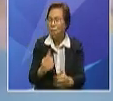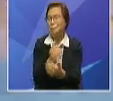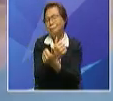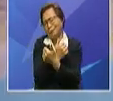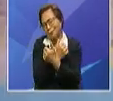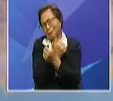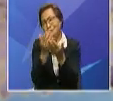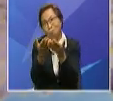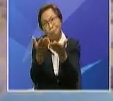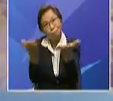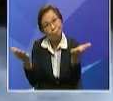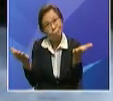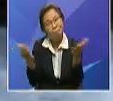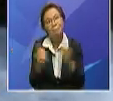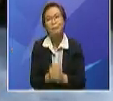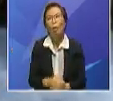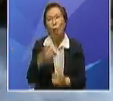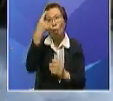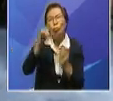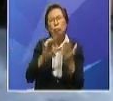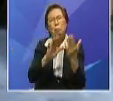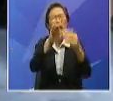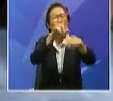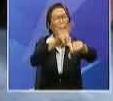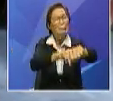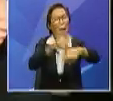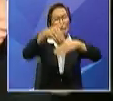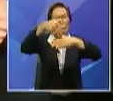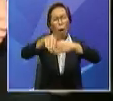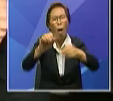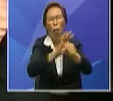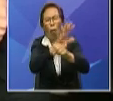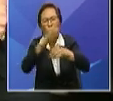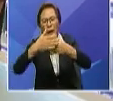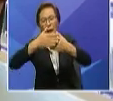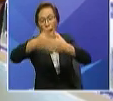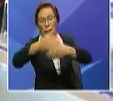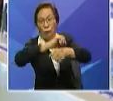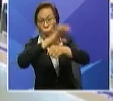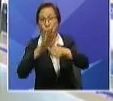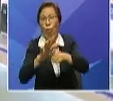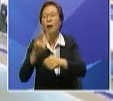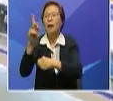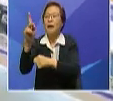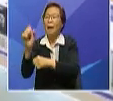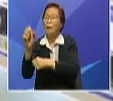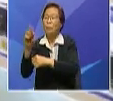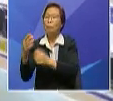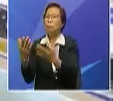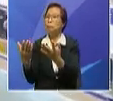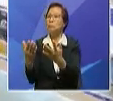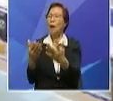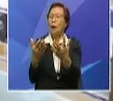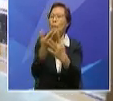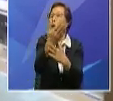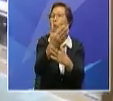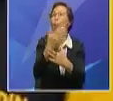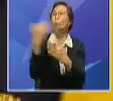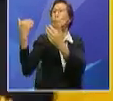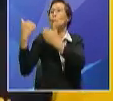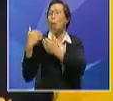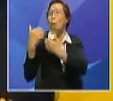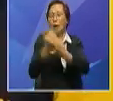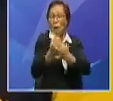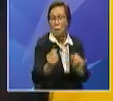yang dikasih sekalian bagi menghadapi tempo paskowy 19 kemeja semua manusia melalui jabatan Regency dibawanya